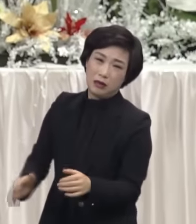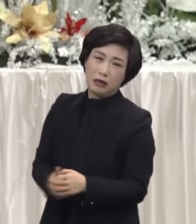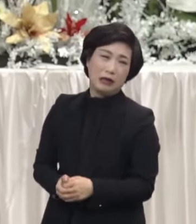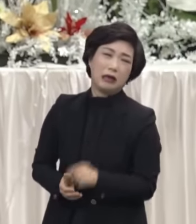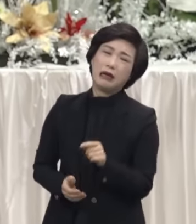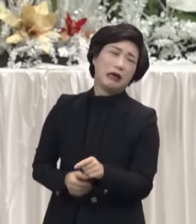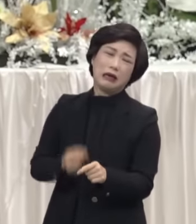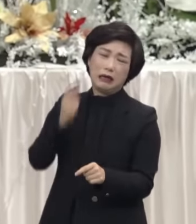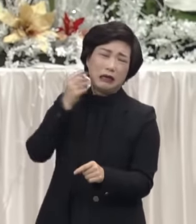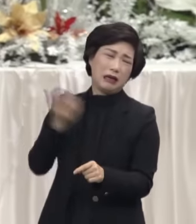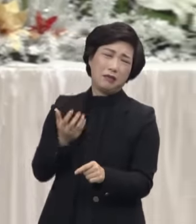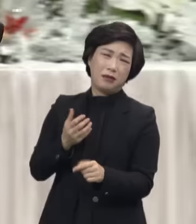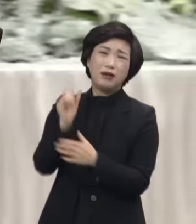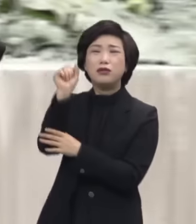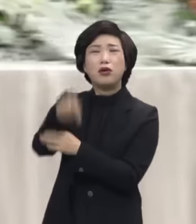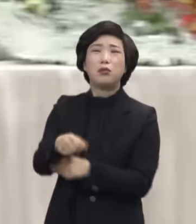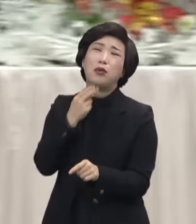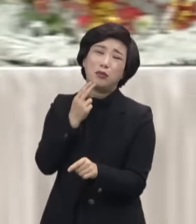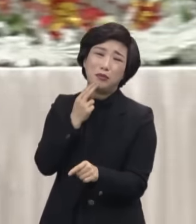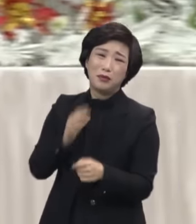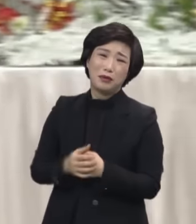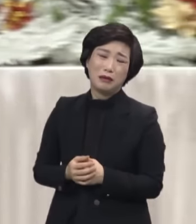쳐다보기도 싫은 겁니다. 쳐다보기도 싫은 겁니다.